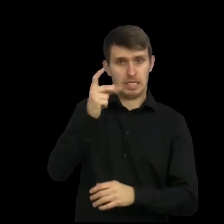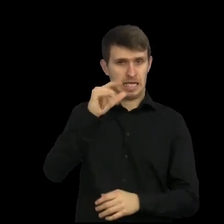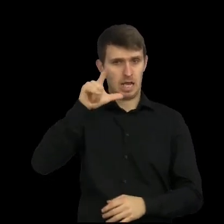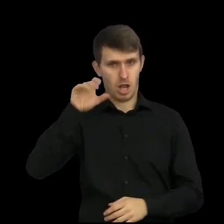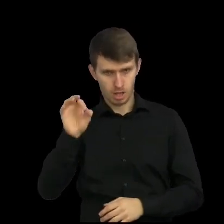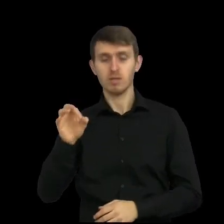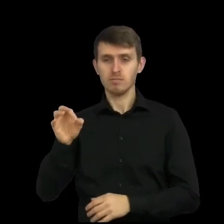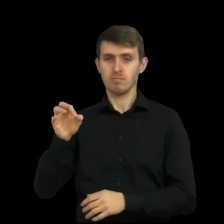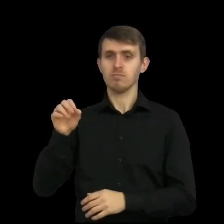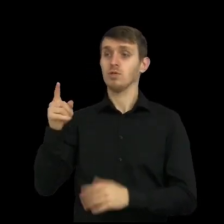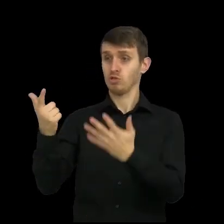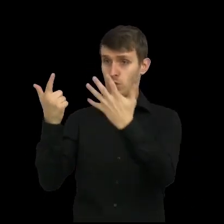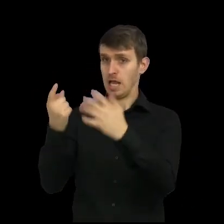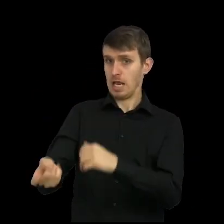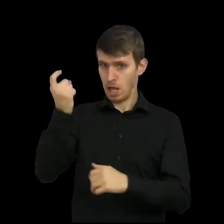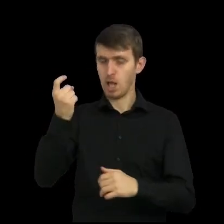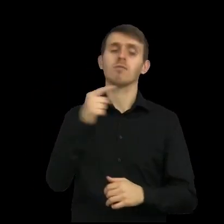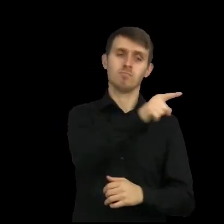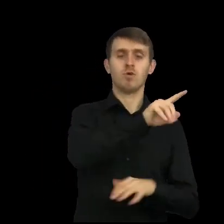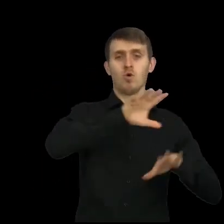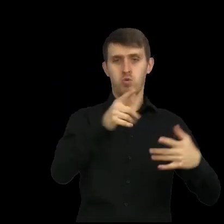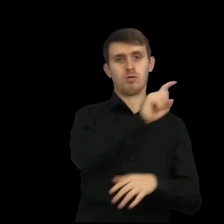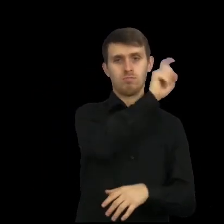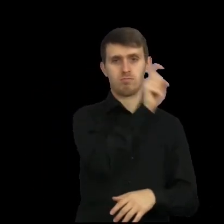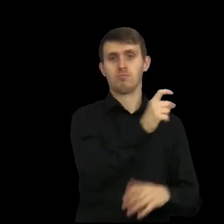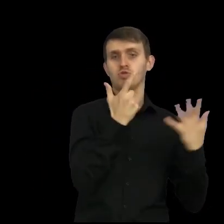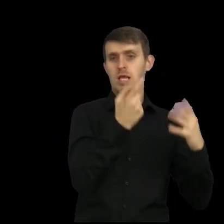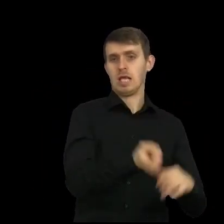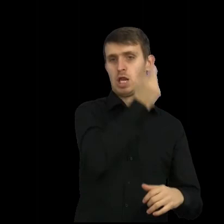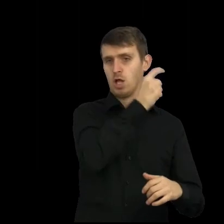Ten niebieski przedmiot waży dokładnie siedem kilogramów.